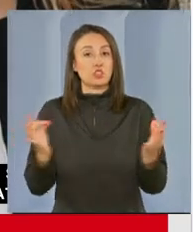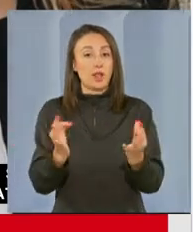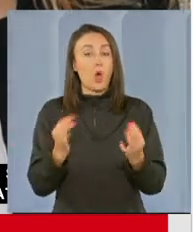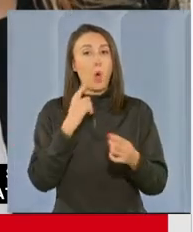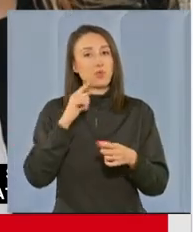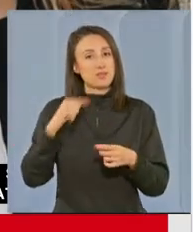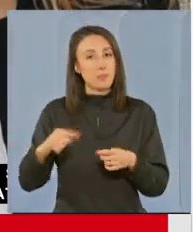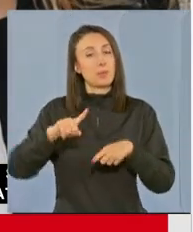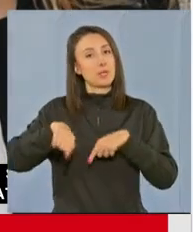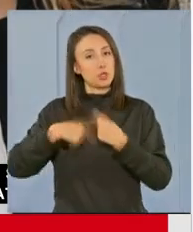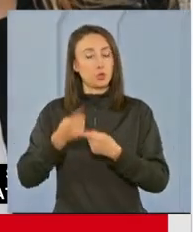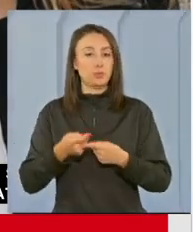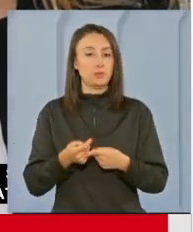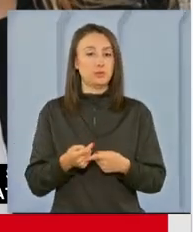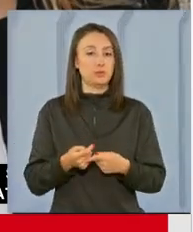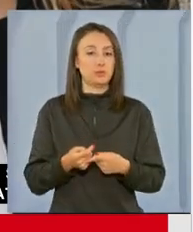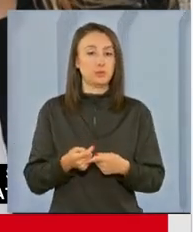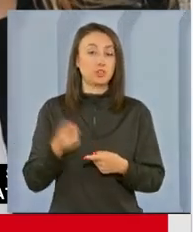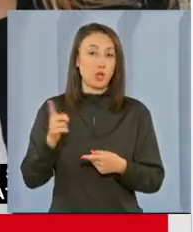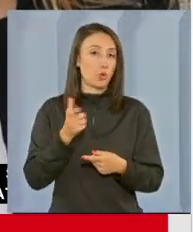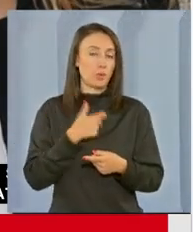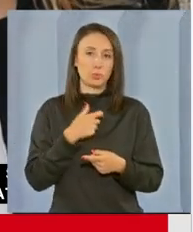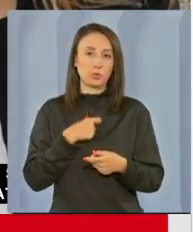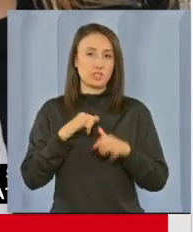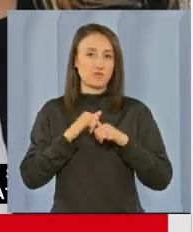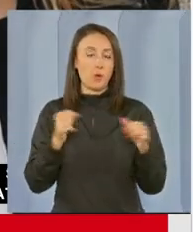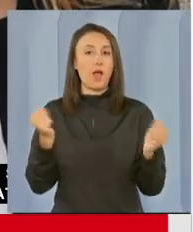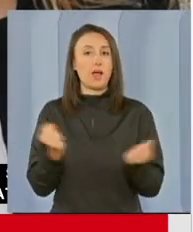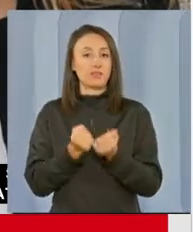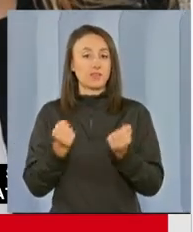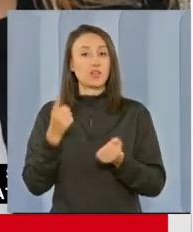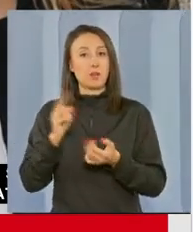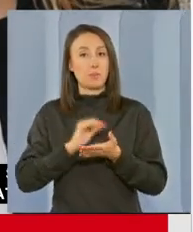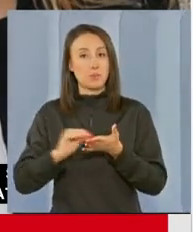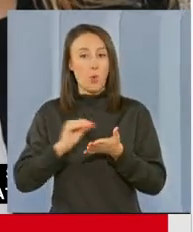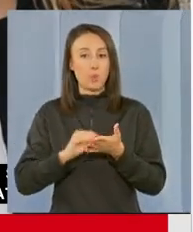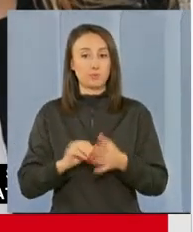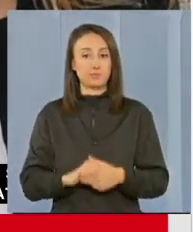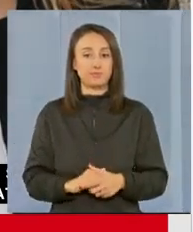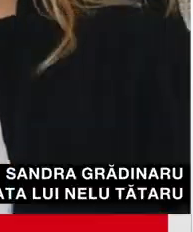o săptămână, după ce dumnealui n-a putut să-și desfășoare activitatea în acel birou.